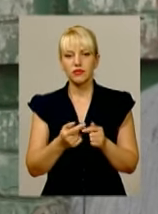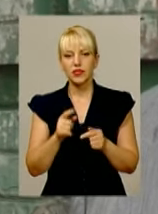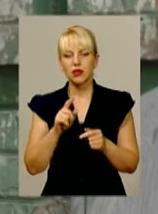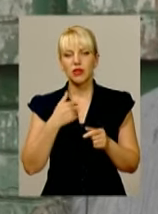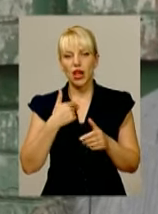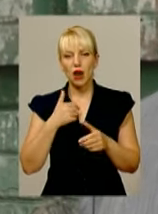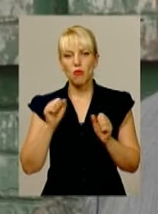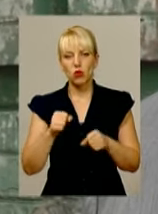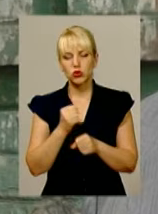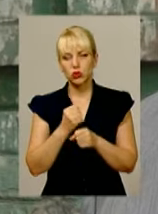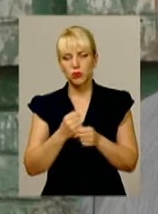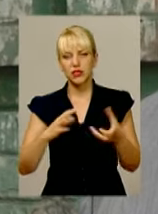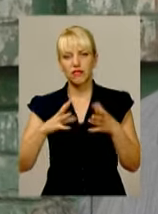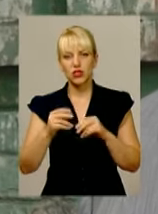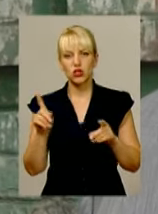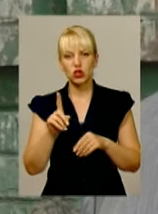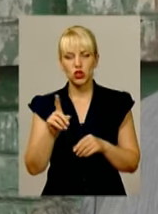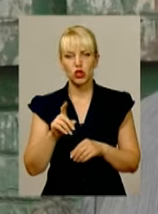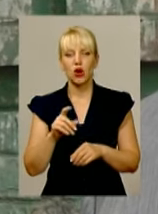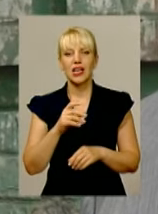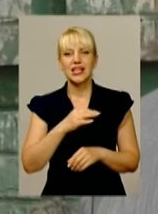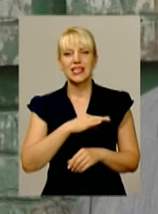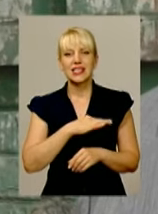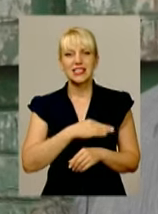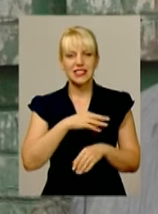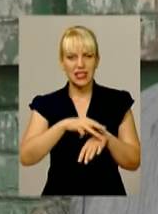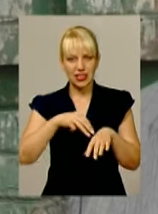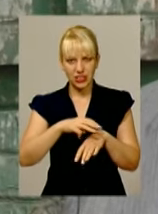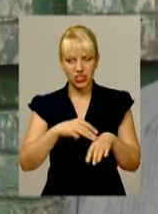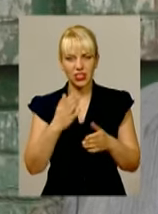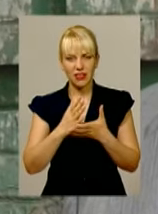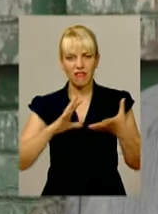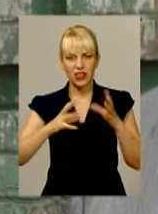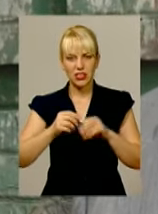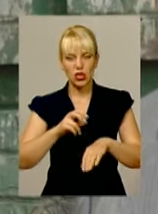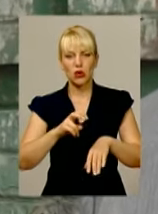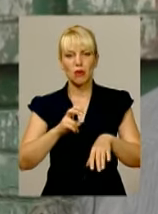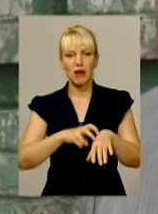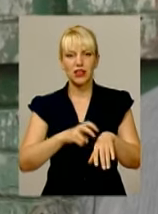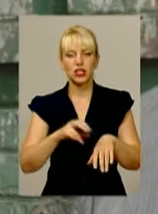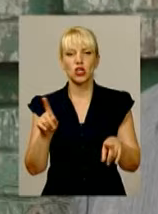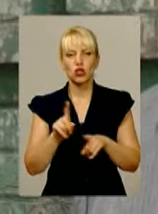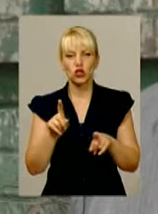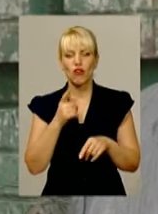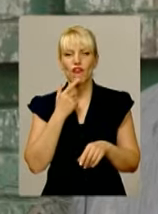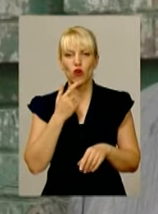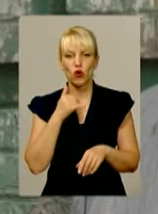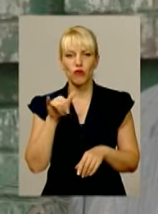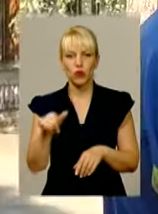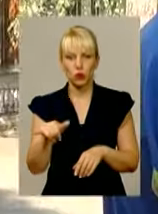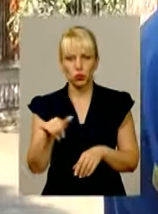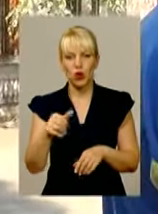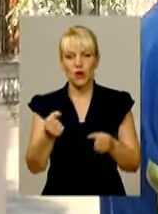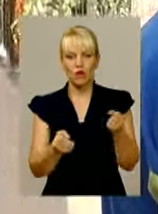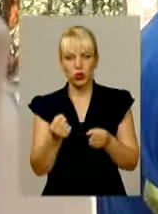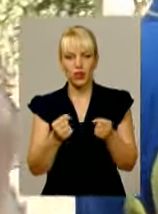я можу зробити висновок, що у слідчого вже є висновки медиків про те, що в його в крові Неймака було алкоголь.